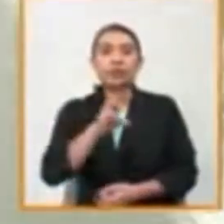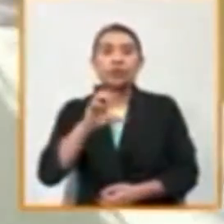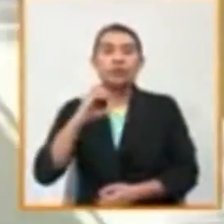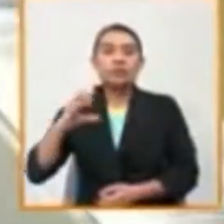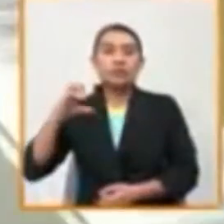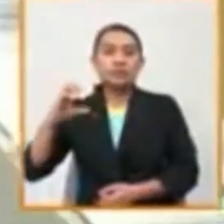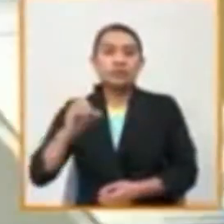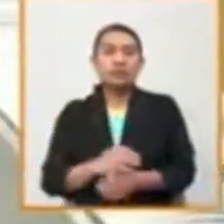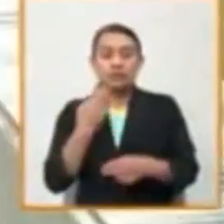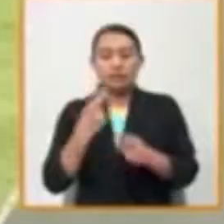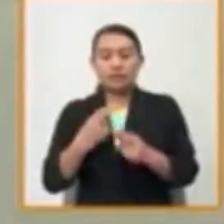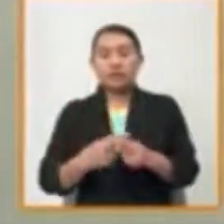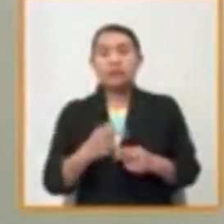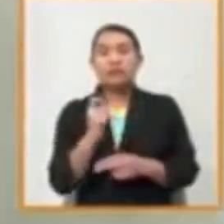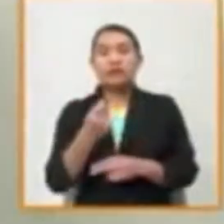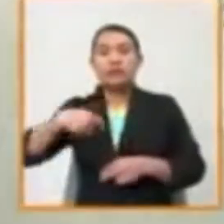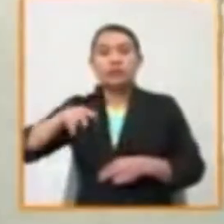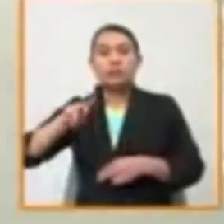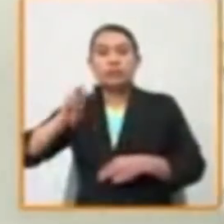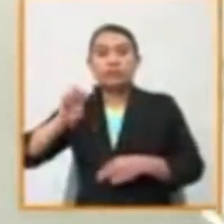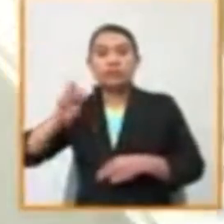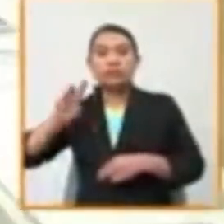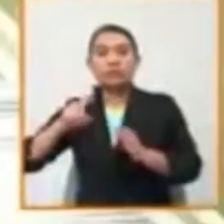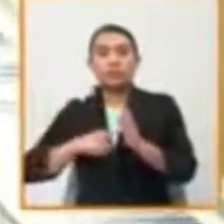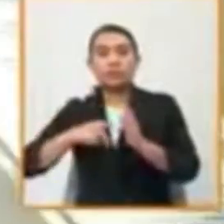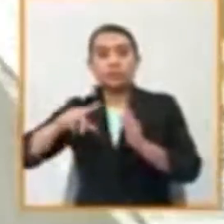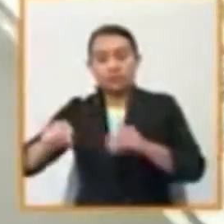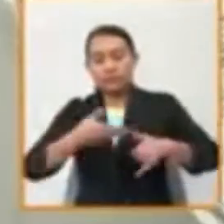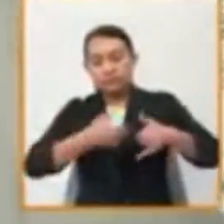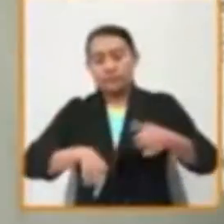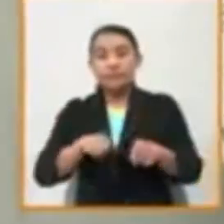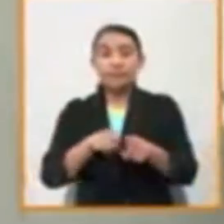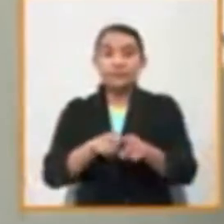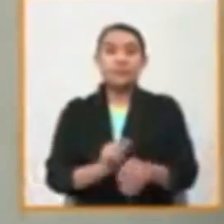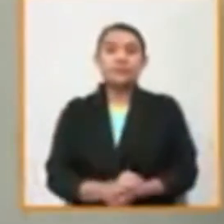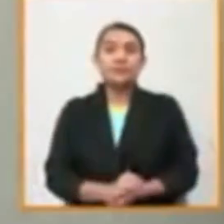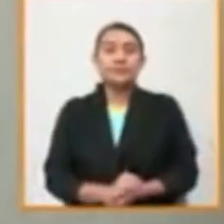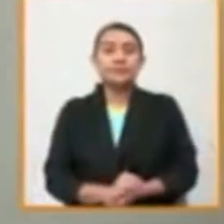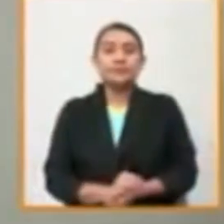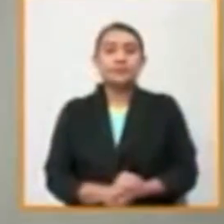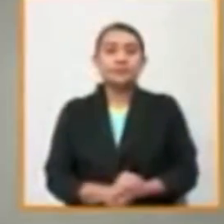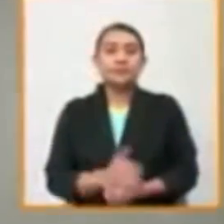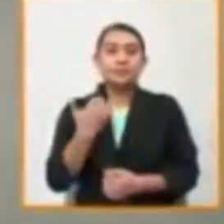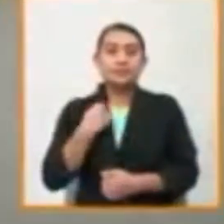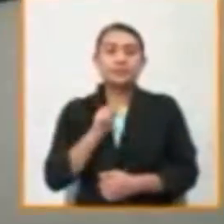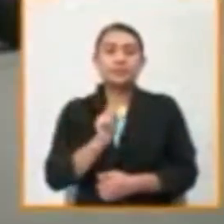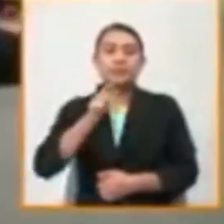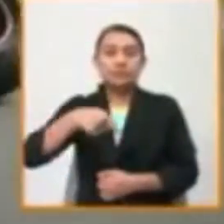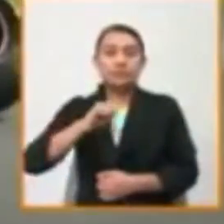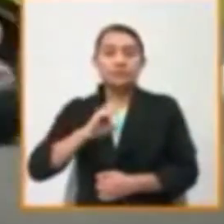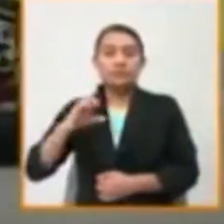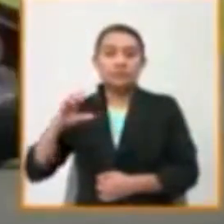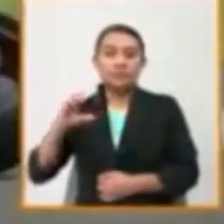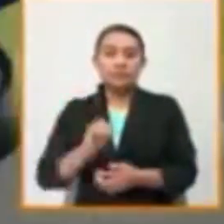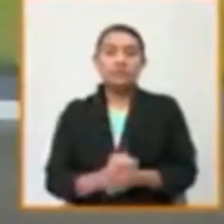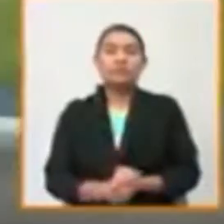มป์ตกเป็นของอภิวัตวงศ์ธนานนท์ดาวรุ่งจาก Honda ที่ออกนำม้วนเดียวจบเช่นกันส่วน Super Stock 1000cc แชมป์เป็น